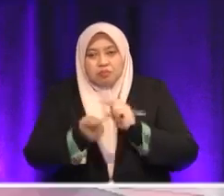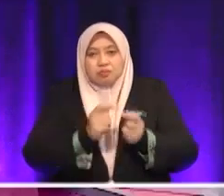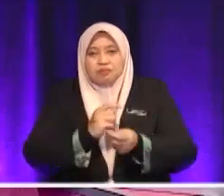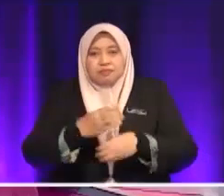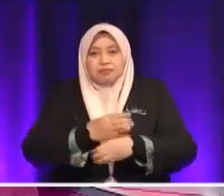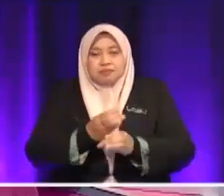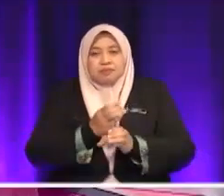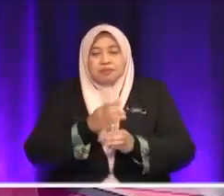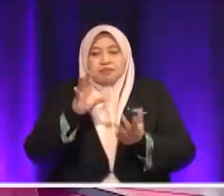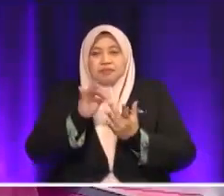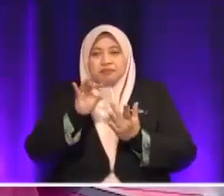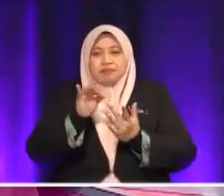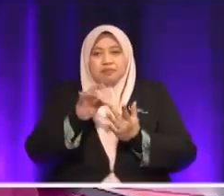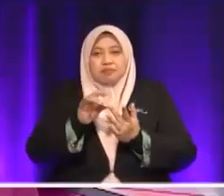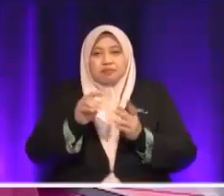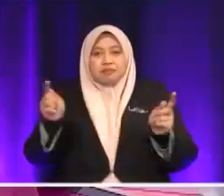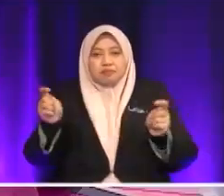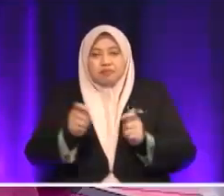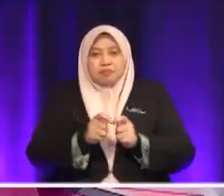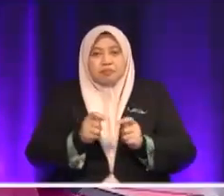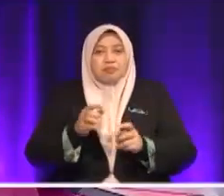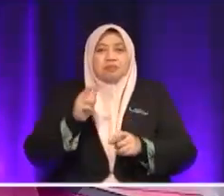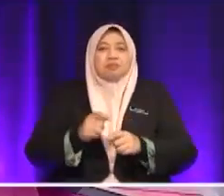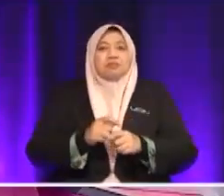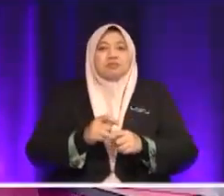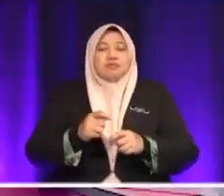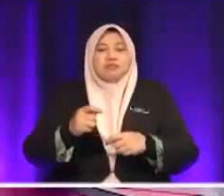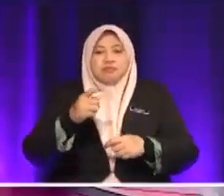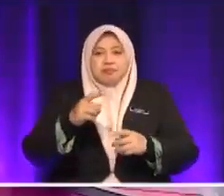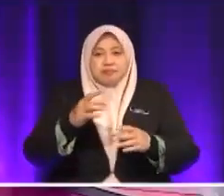kita pilih twin Lepas tuh pilih pilih